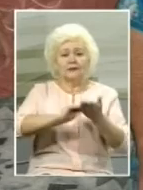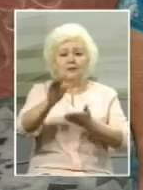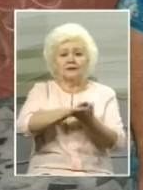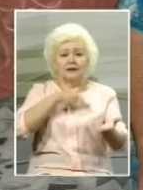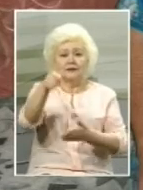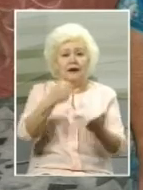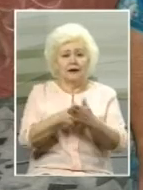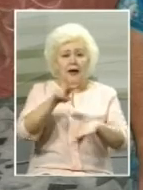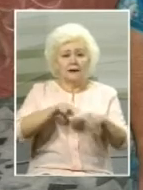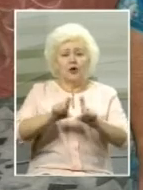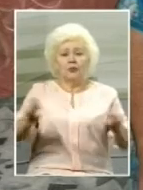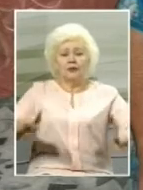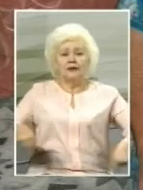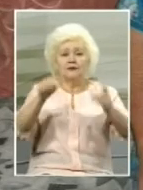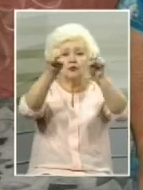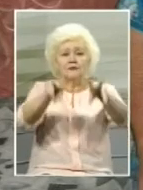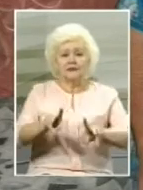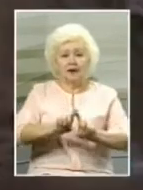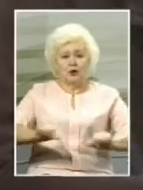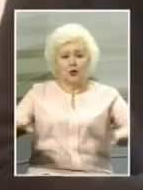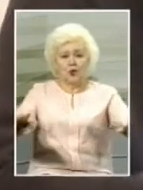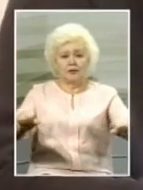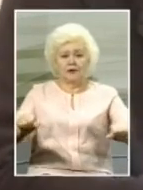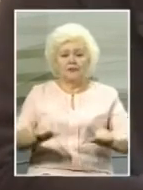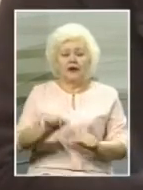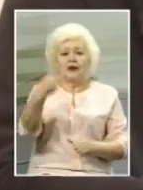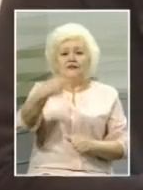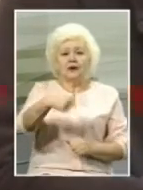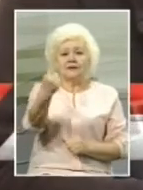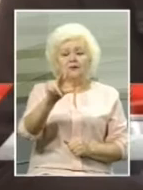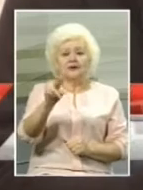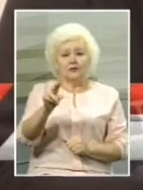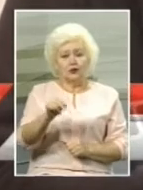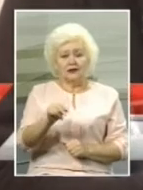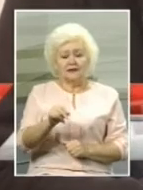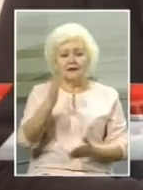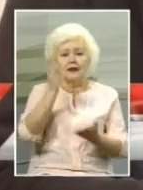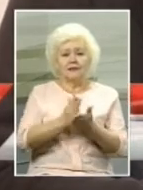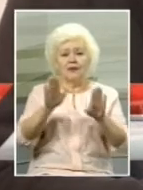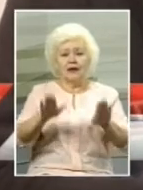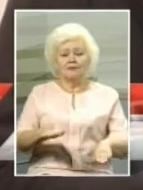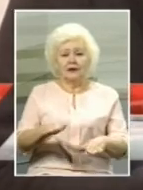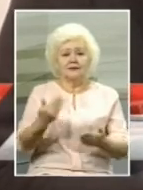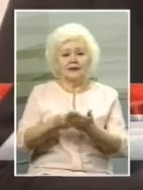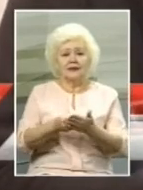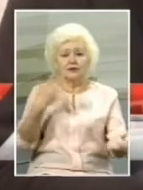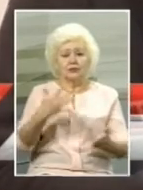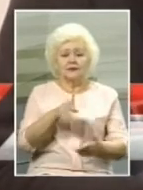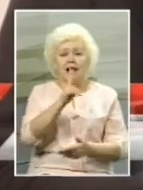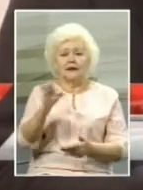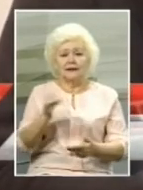заяву до поліції, було створено спеціальну комісію. Еще 21 числа имело место недооценка